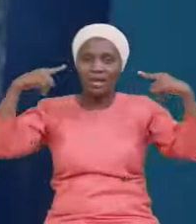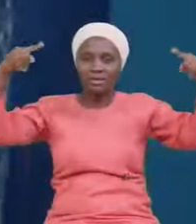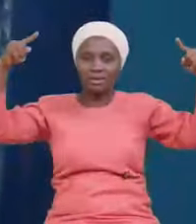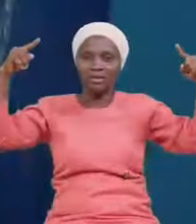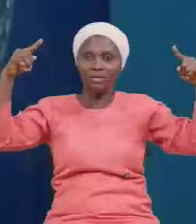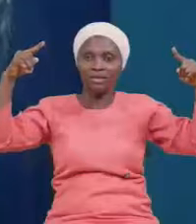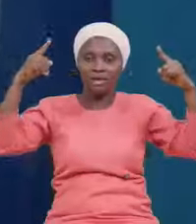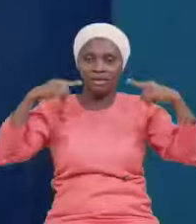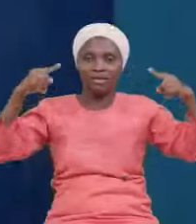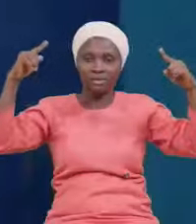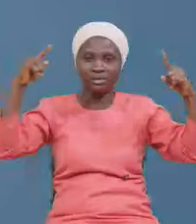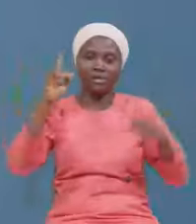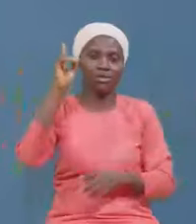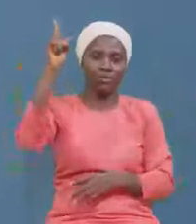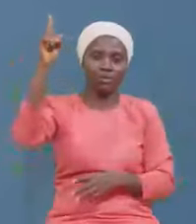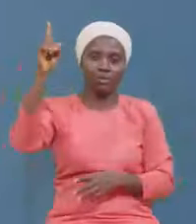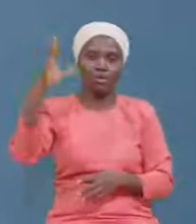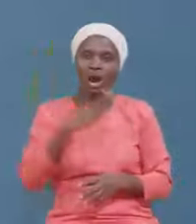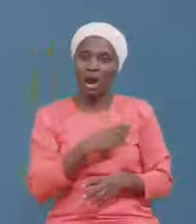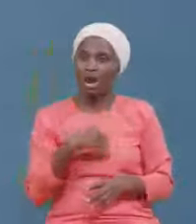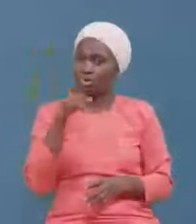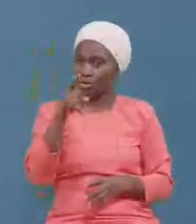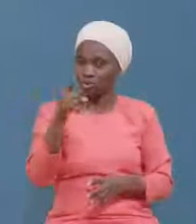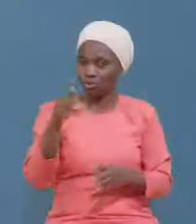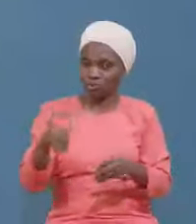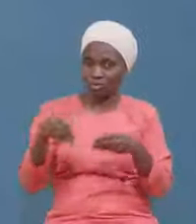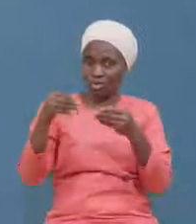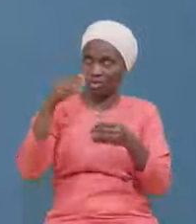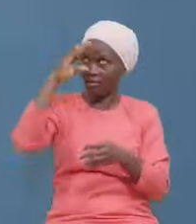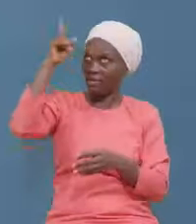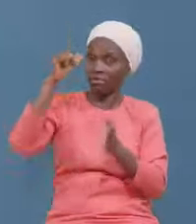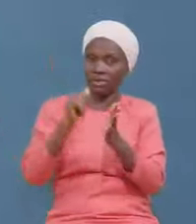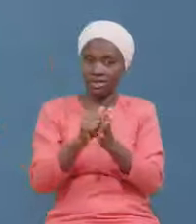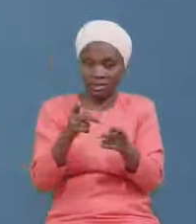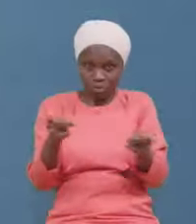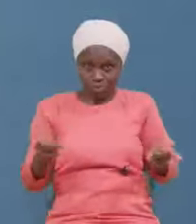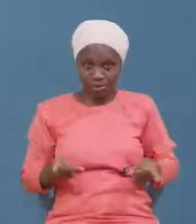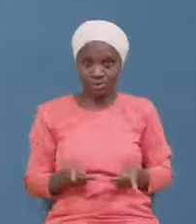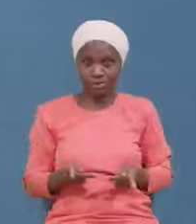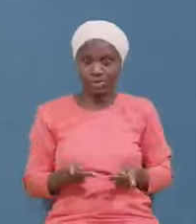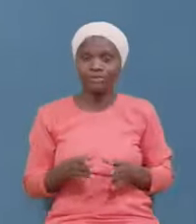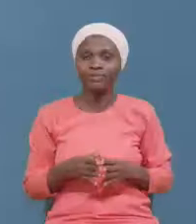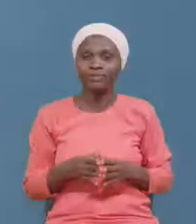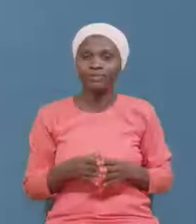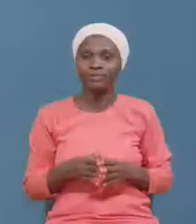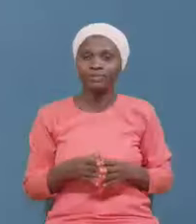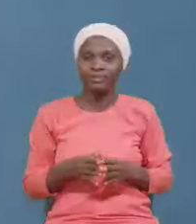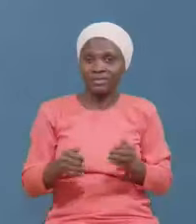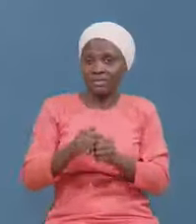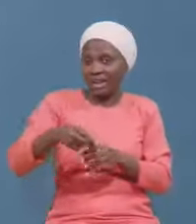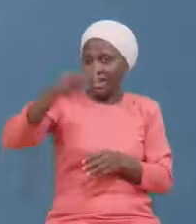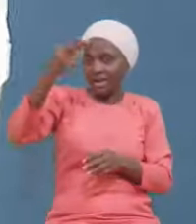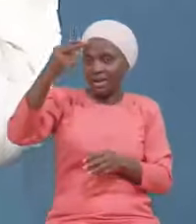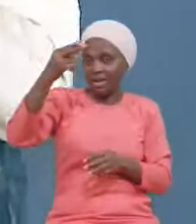అత్యంత ప్రతిభగల రక్షకునిగా. And you give him that position, మీరు ఆయనకు ఆ స్థాయిని ఇచ్చినప్పుడు,